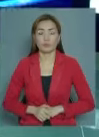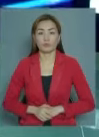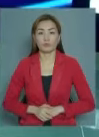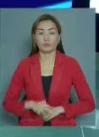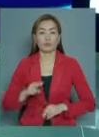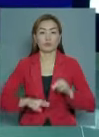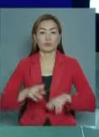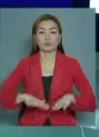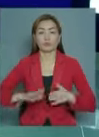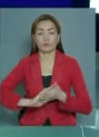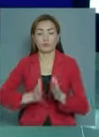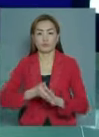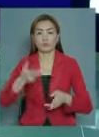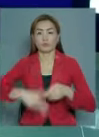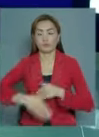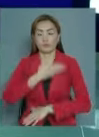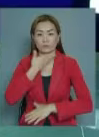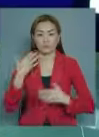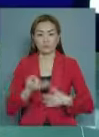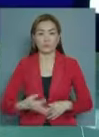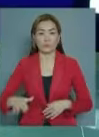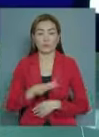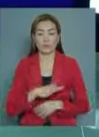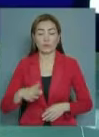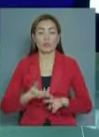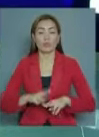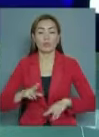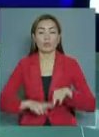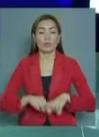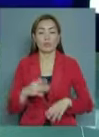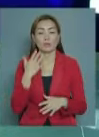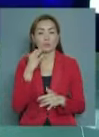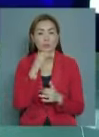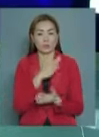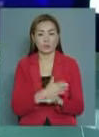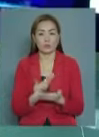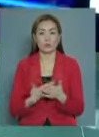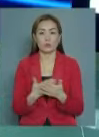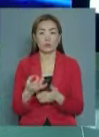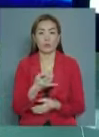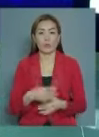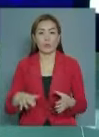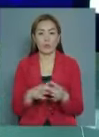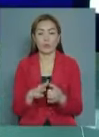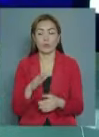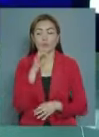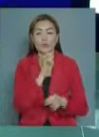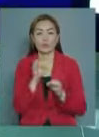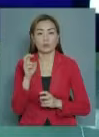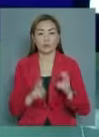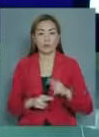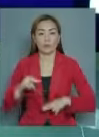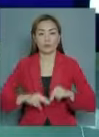Сақалды құрылыстардың жайы бітер емес. Облыс көлемінде мұндай нысандар жетерлік. Мәселен, шаһар маңындағы фармацевтикалық